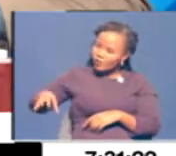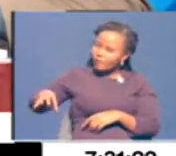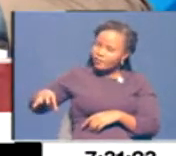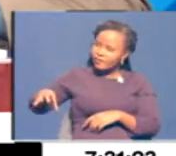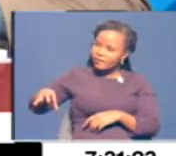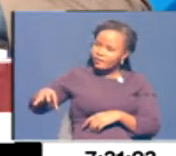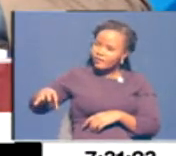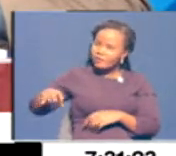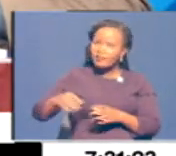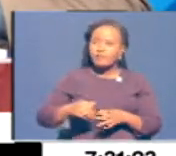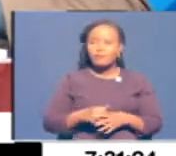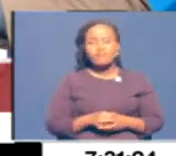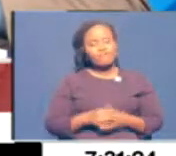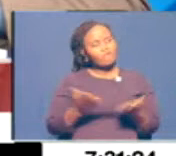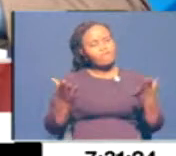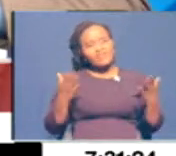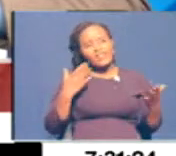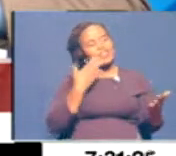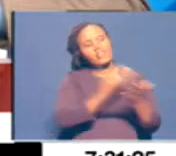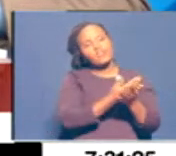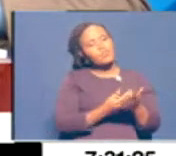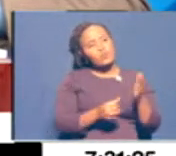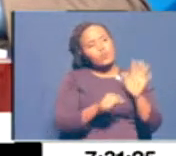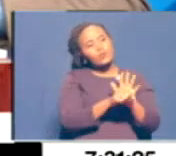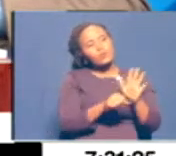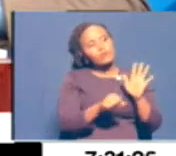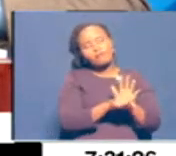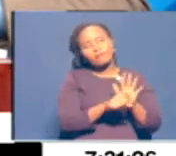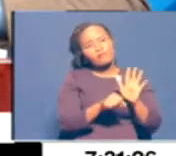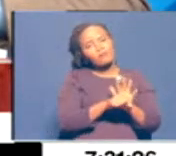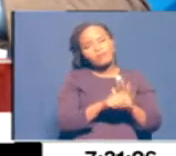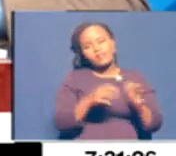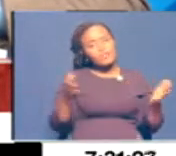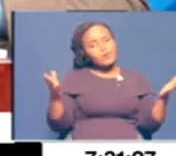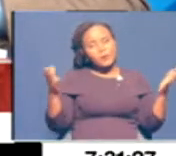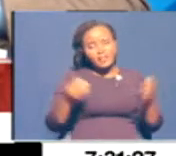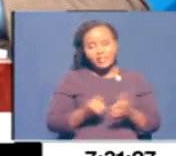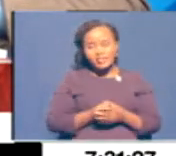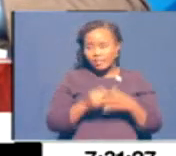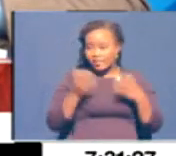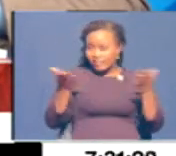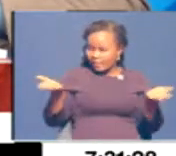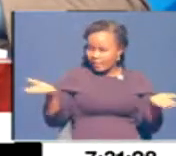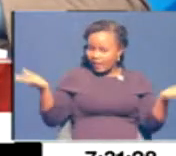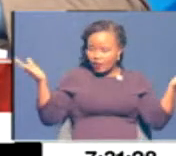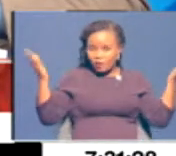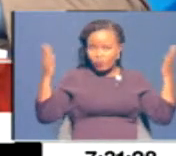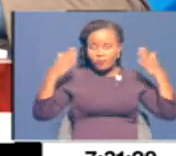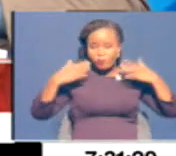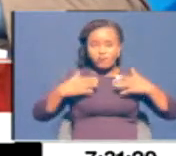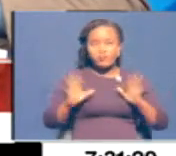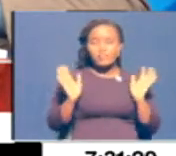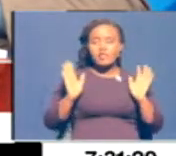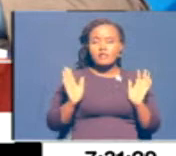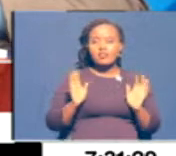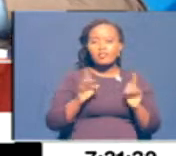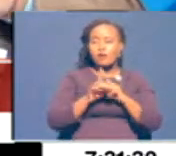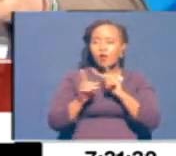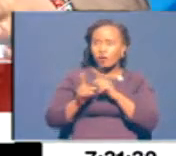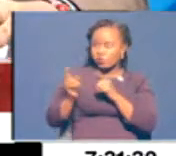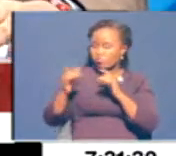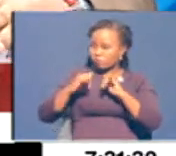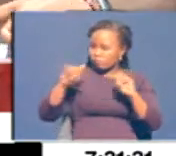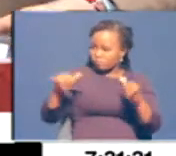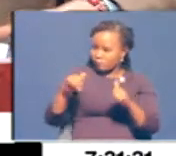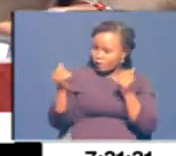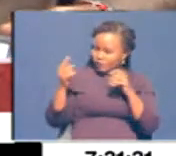Congo. Shukran sana. Na asante. Tazamaji, kufikia hapo hatuna la ziada, na ndio tunatamatisha taarifa